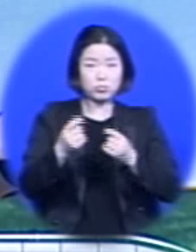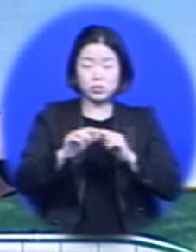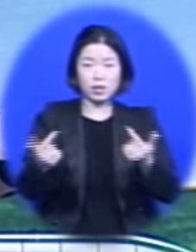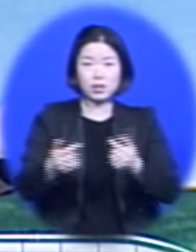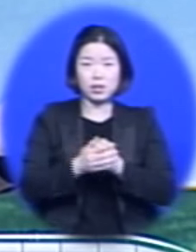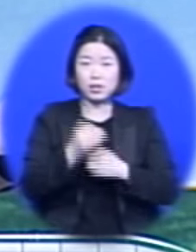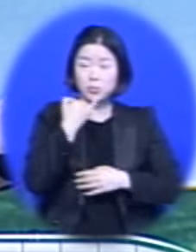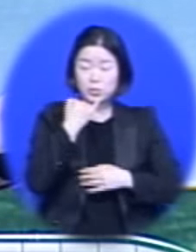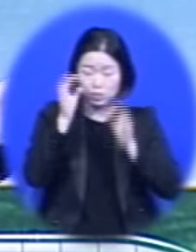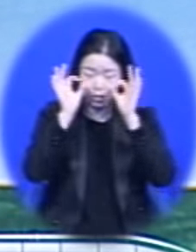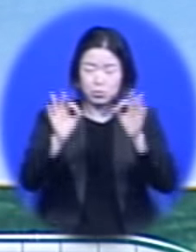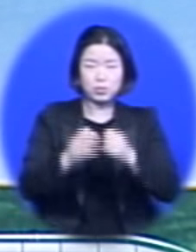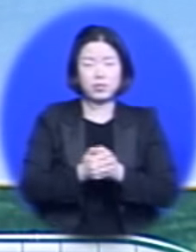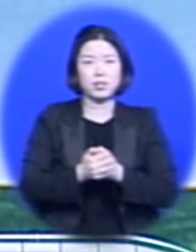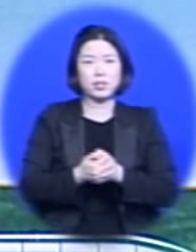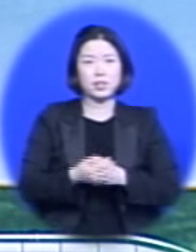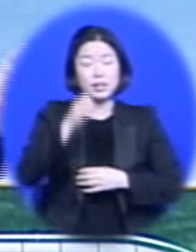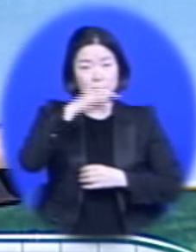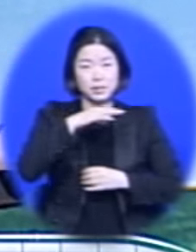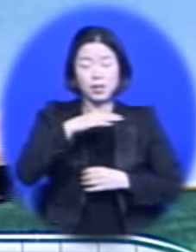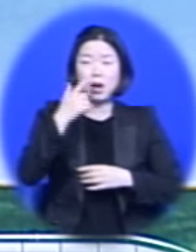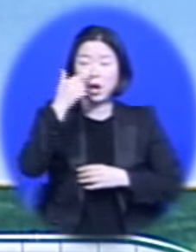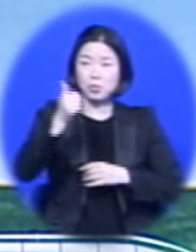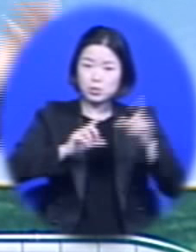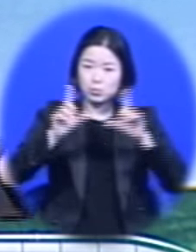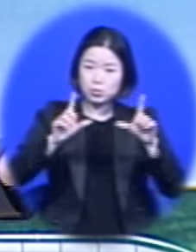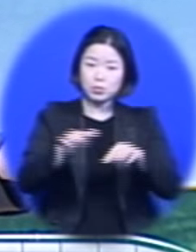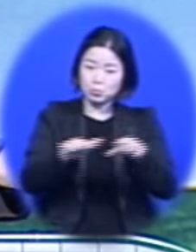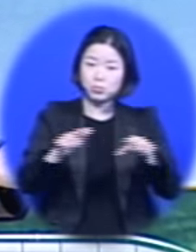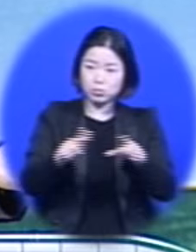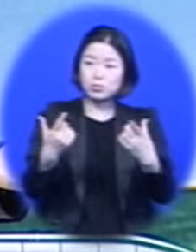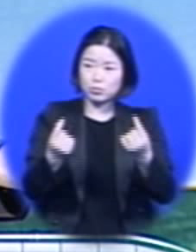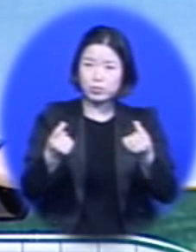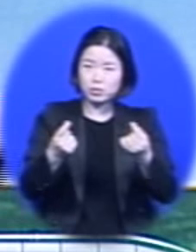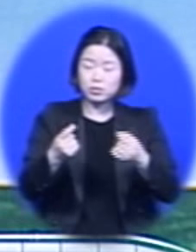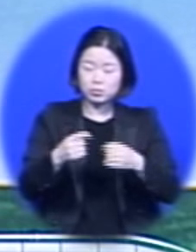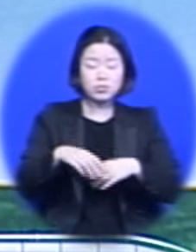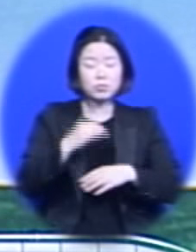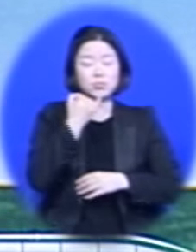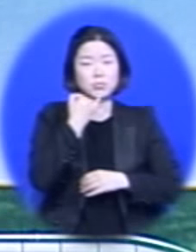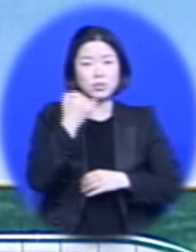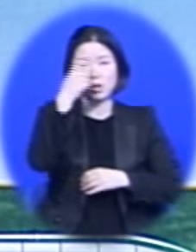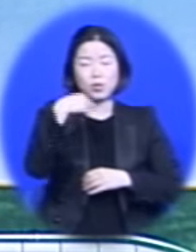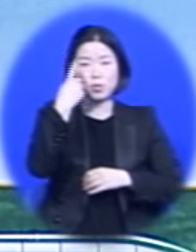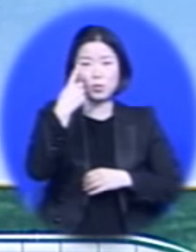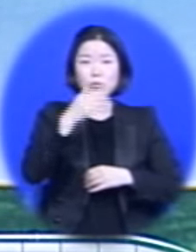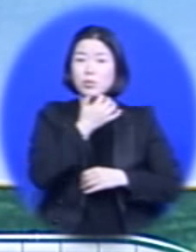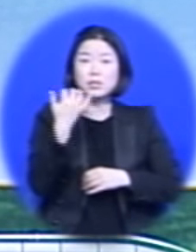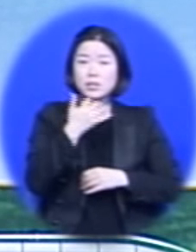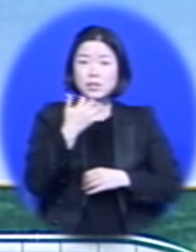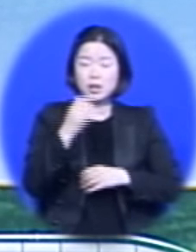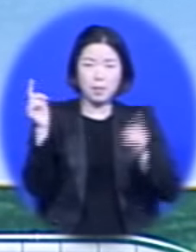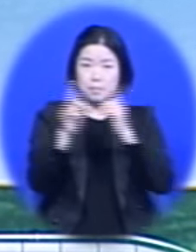그냥 아버님이 너무 태연하세요. 평상시하고 똑같으세요. 얼굴 안색 하나 달라진